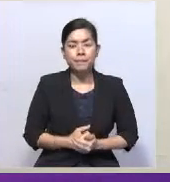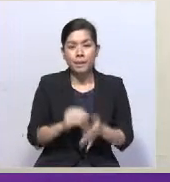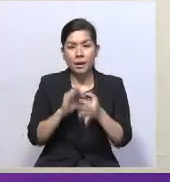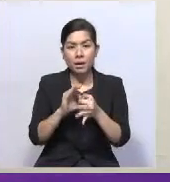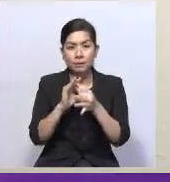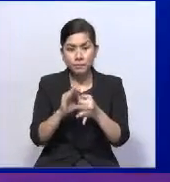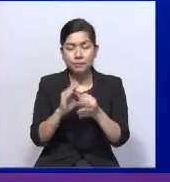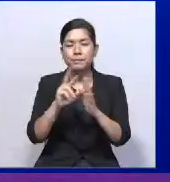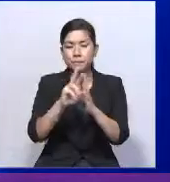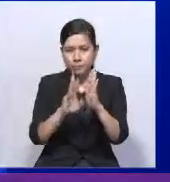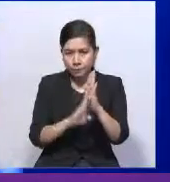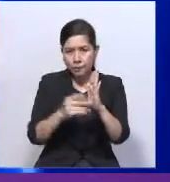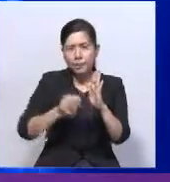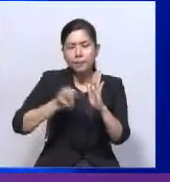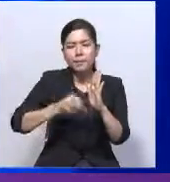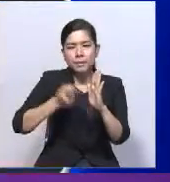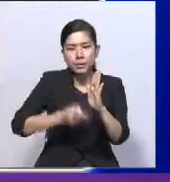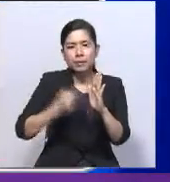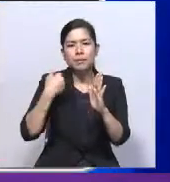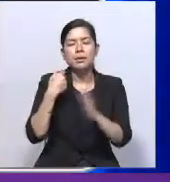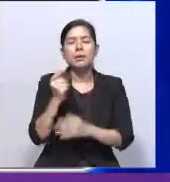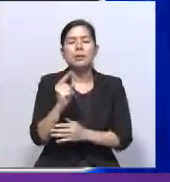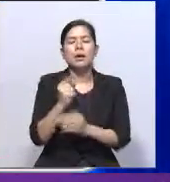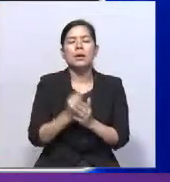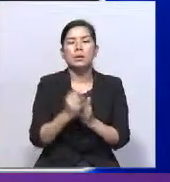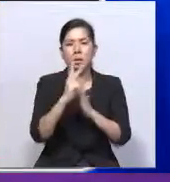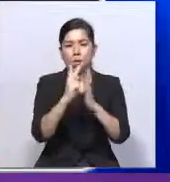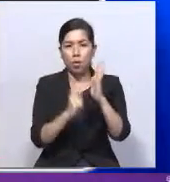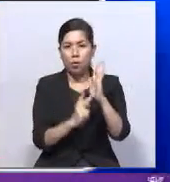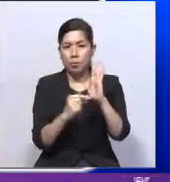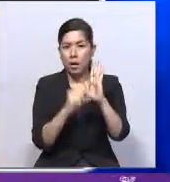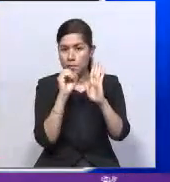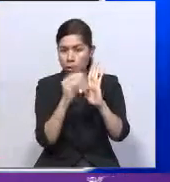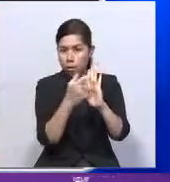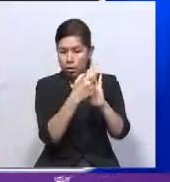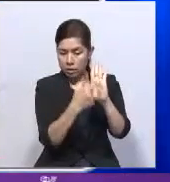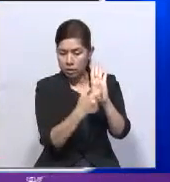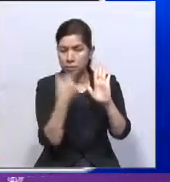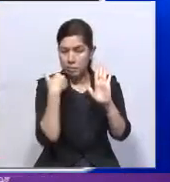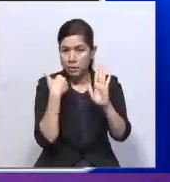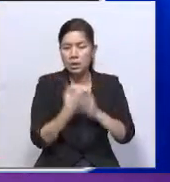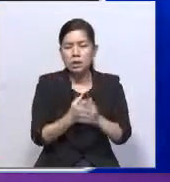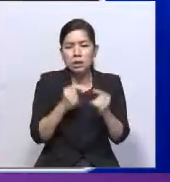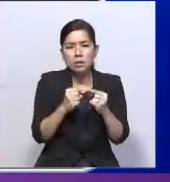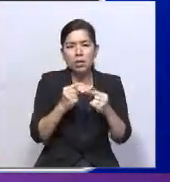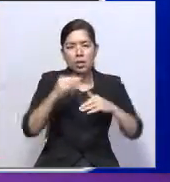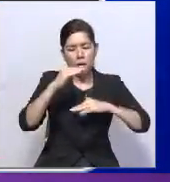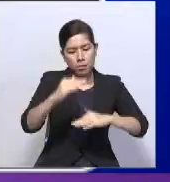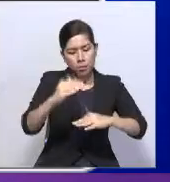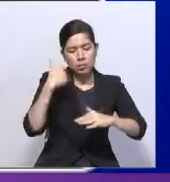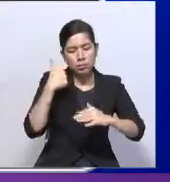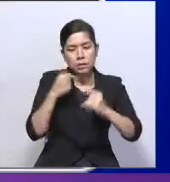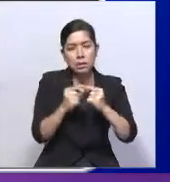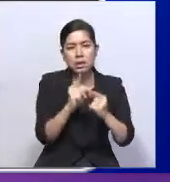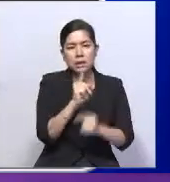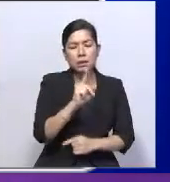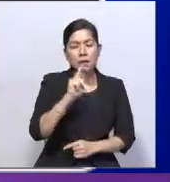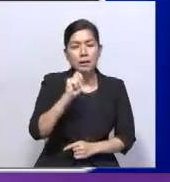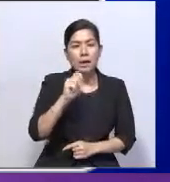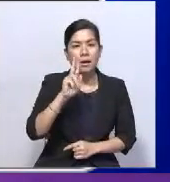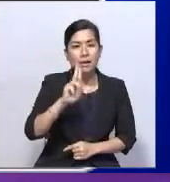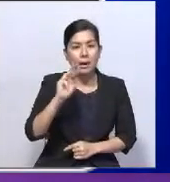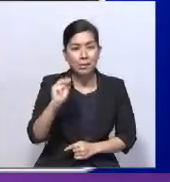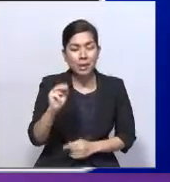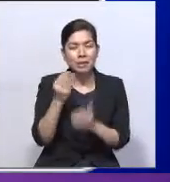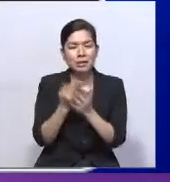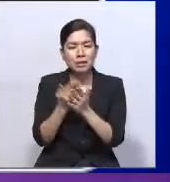การเดิมเนี่ยก็คือกฎหมายเขียนว่าต้องไม่ต่ำกว่าตารางเมตรละ50บาทของเดิม